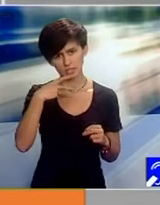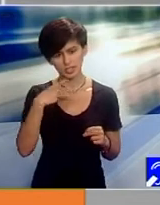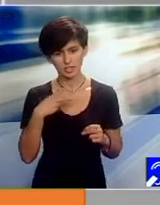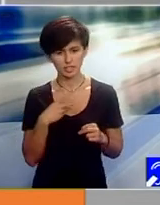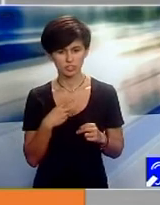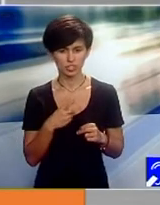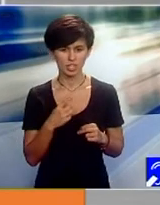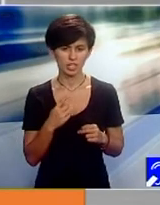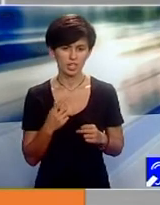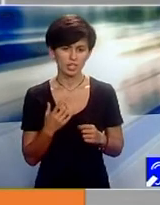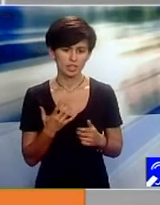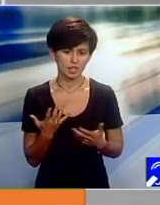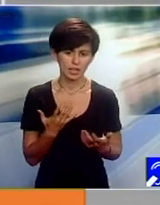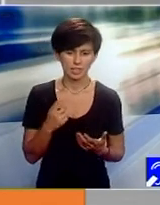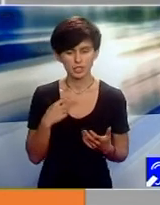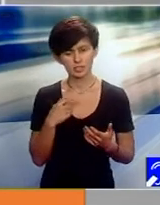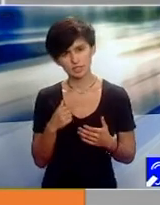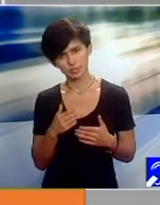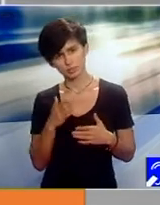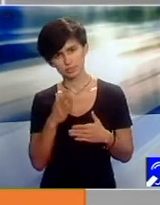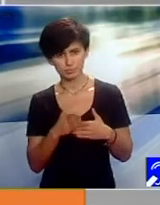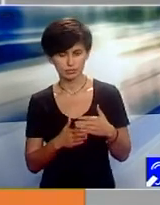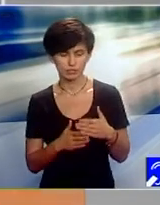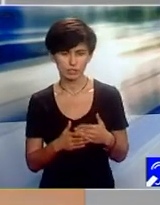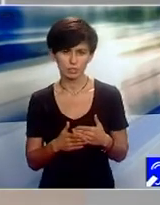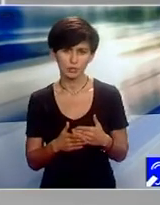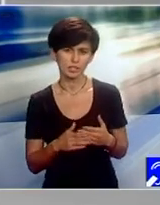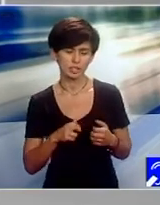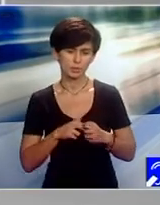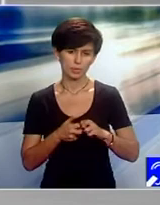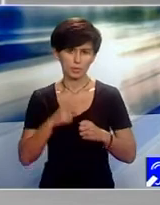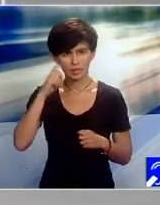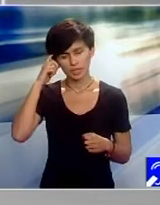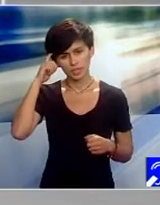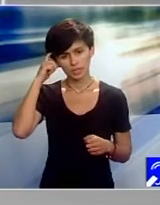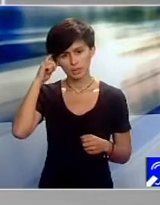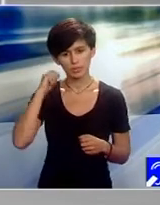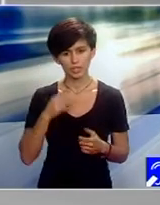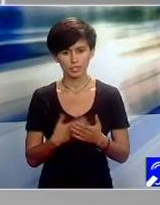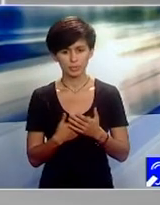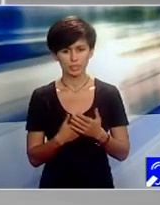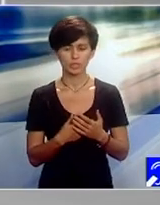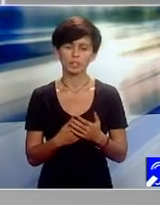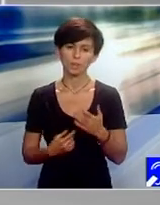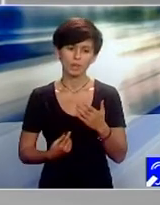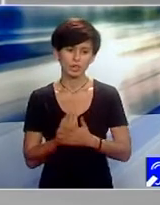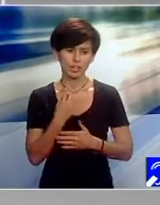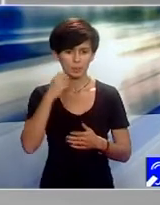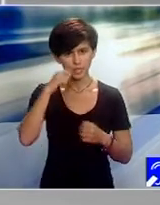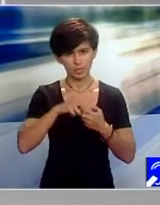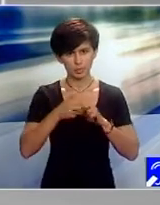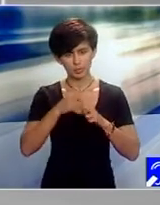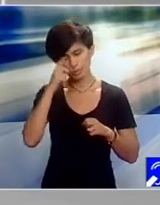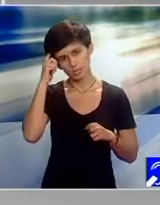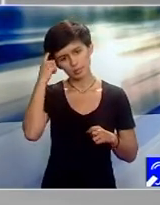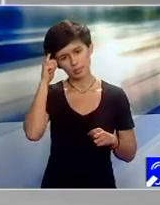problemele de memorie. Și atunci, în prima fază, pe lângă că apare confuzia și anumite probleme de memorie, nu mai pot să iau